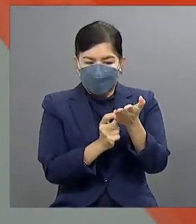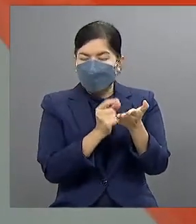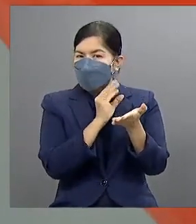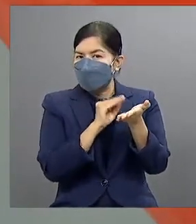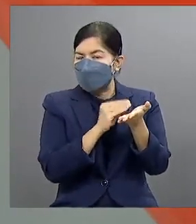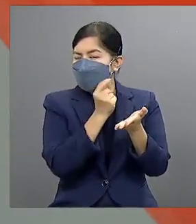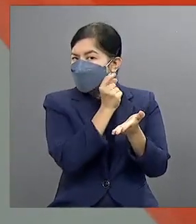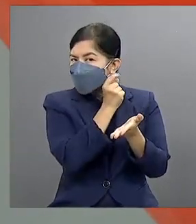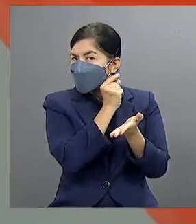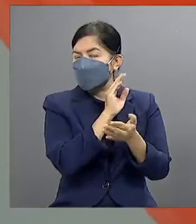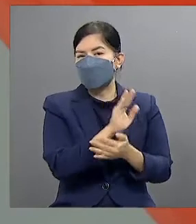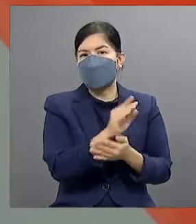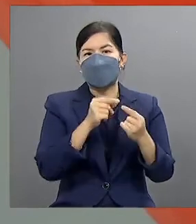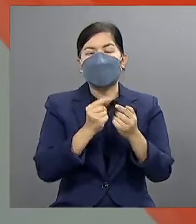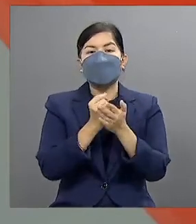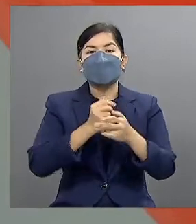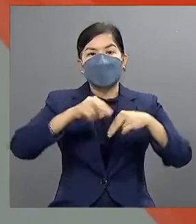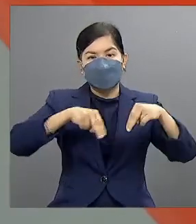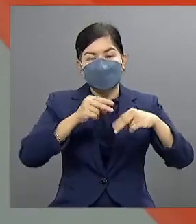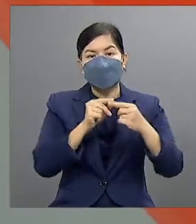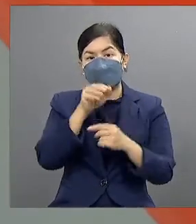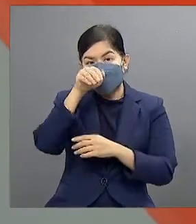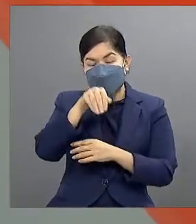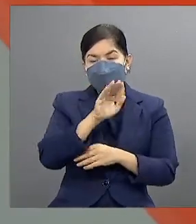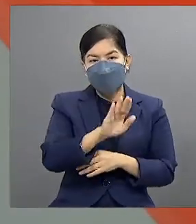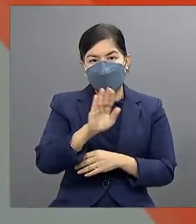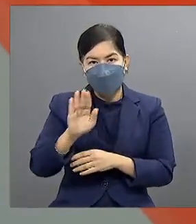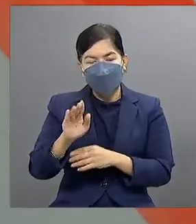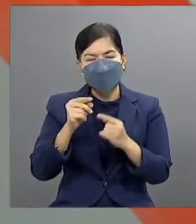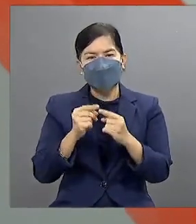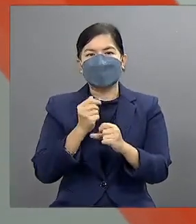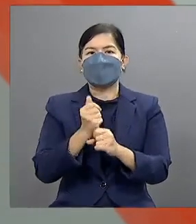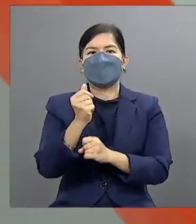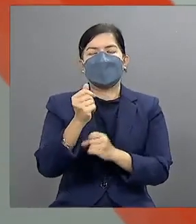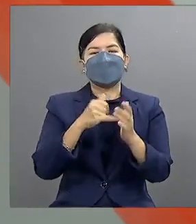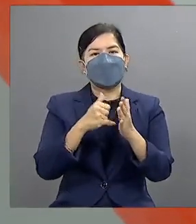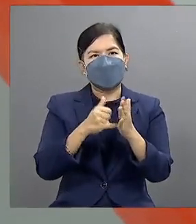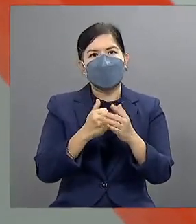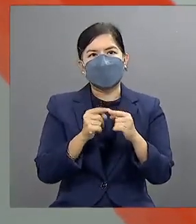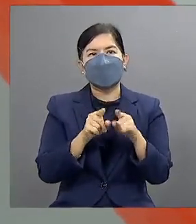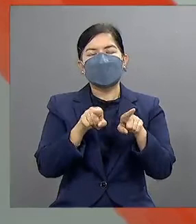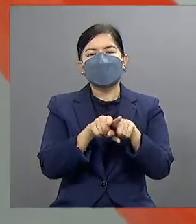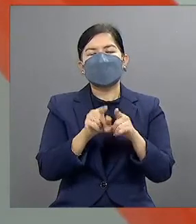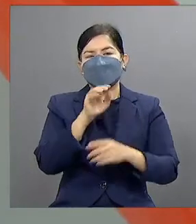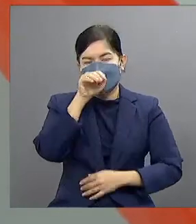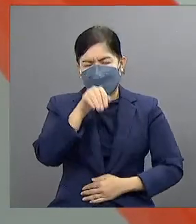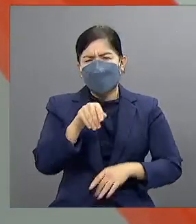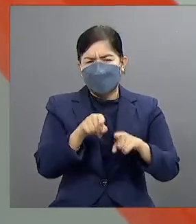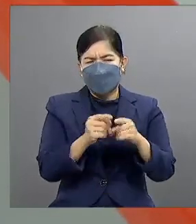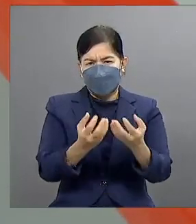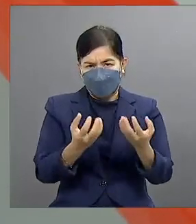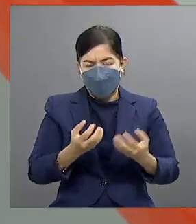ะพิสูจน์อัตลักษณ์ของช้างแต่ละเชือกได้ง่ายมากยิ่งขึ้นว่าง่ายๆช้างเนี่ยก็เหมือนกับทรัพย์สินอย่างหนึ่งนะครับราคาที่ข